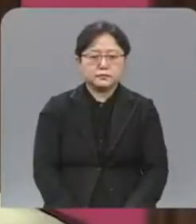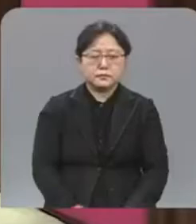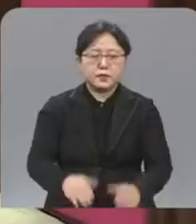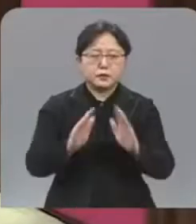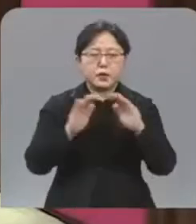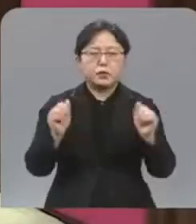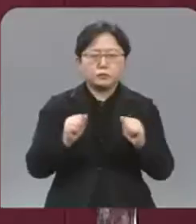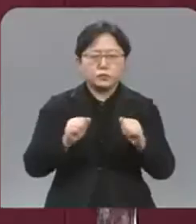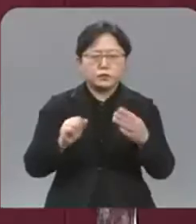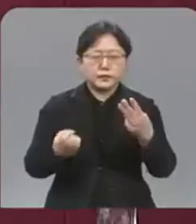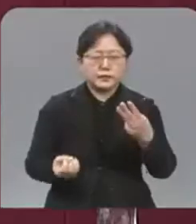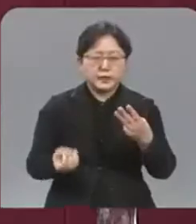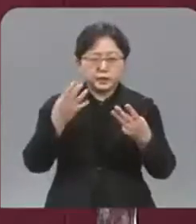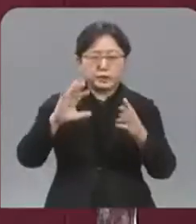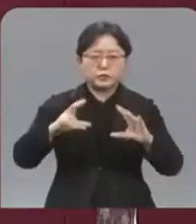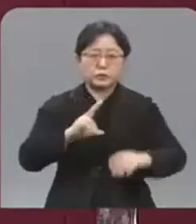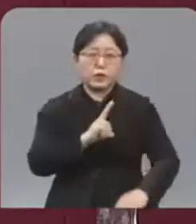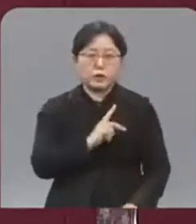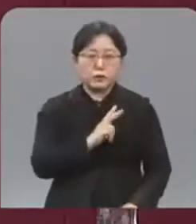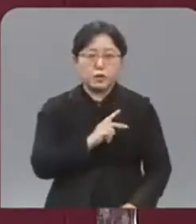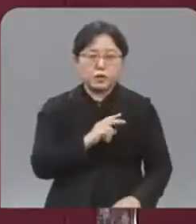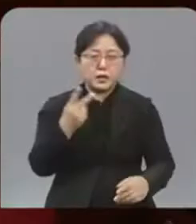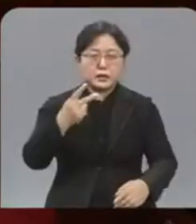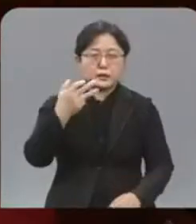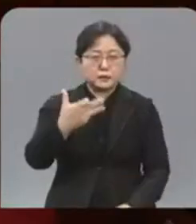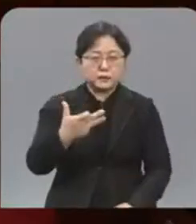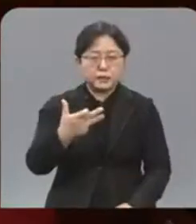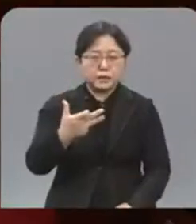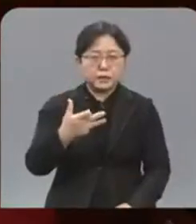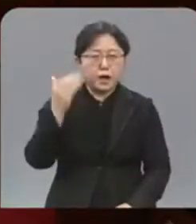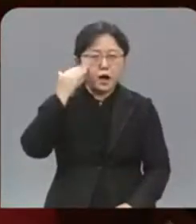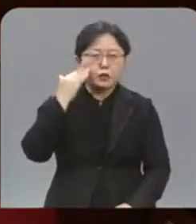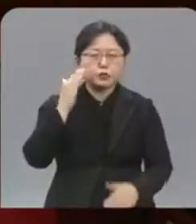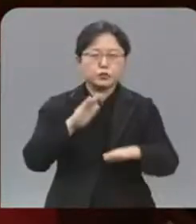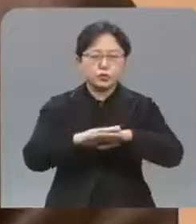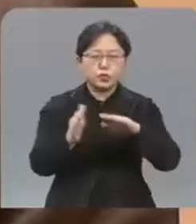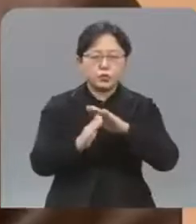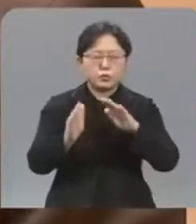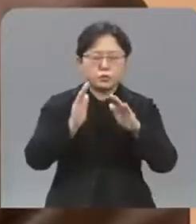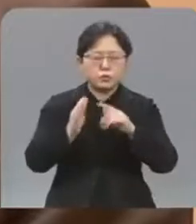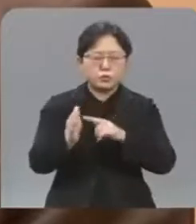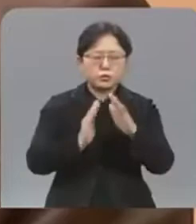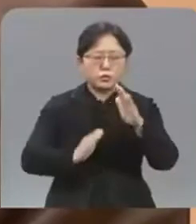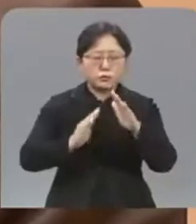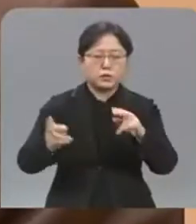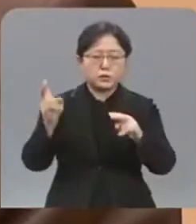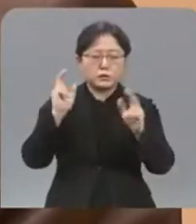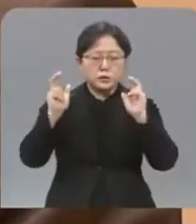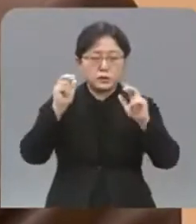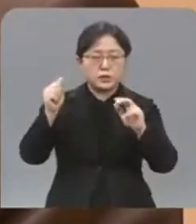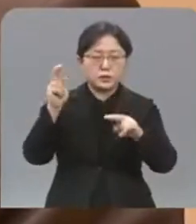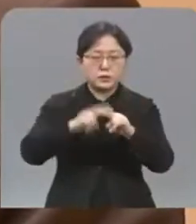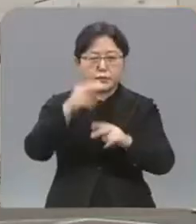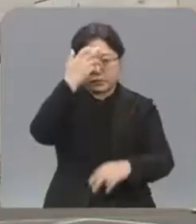전북 지역에서 3선 국회의원을 지내고 2018년에 한국농어촌공사 사장에 취임한 최규성